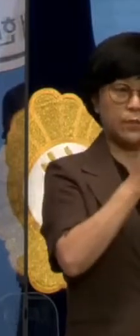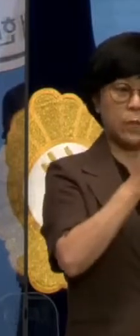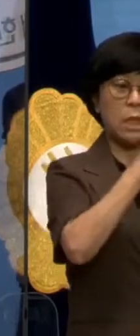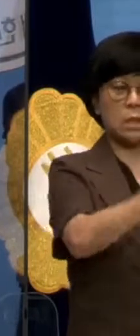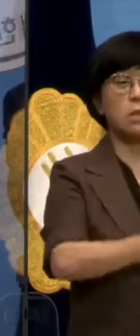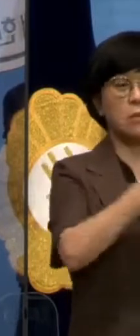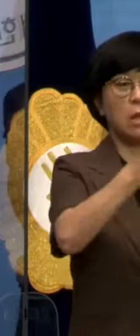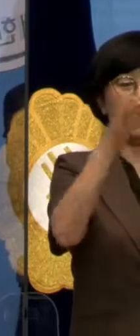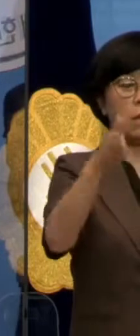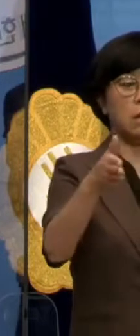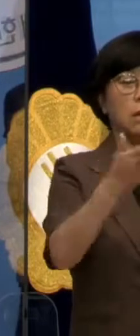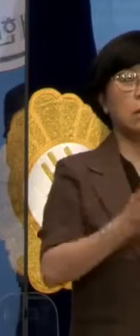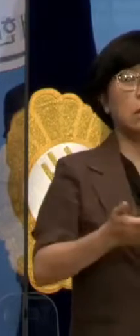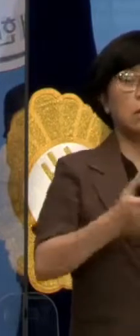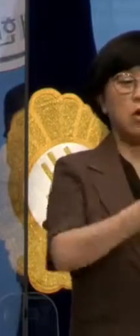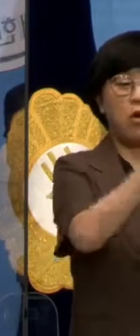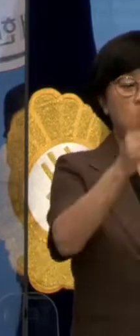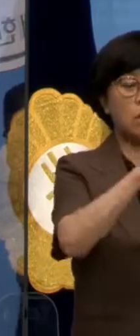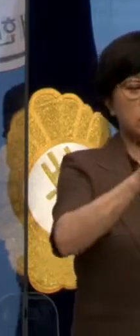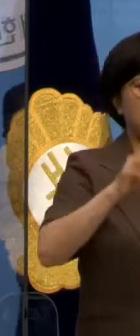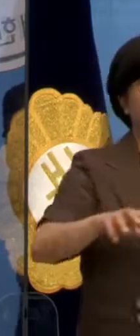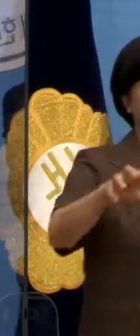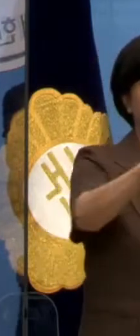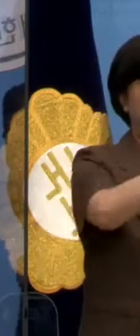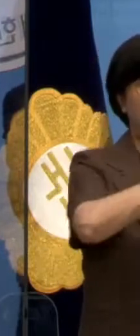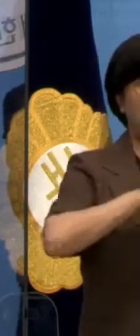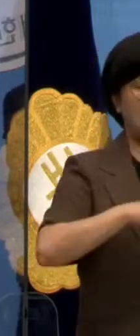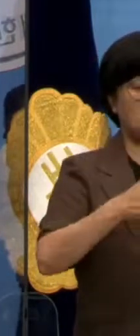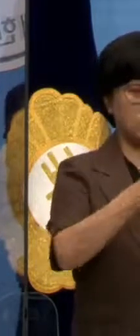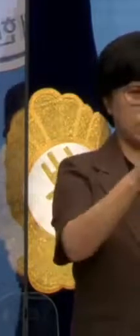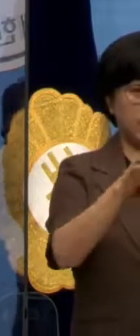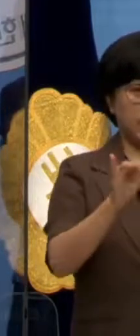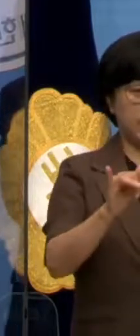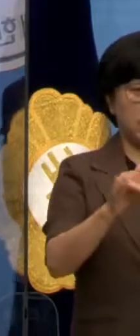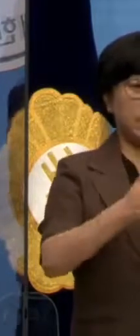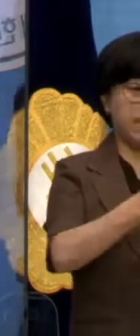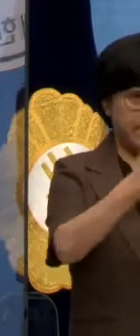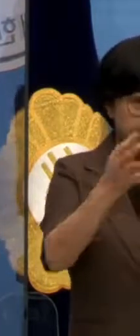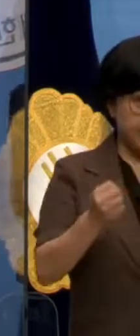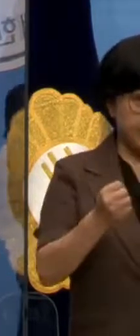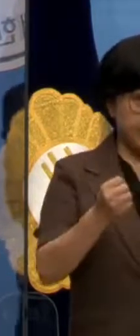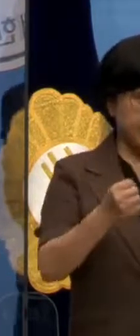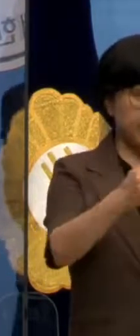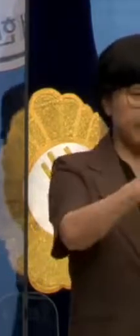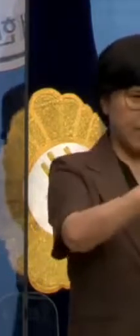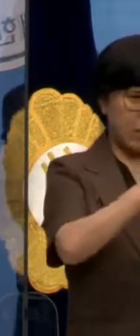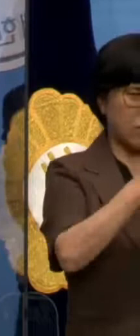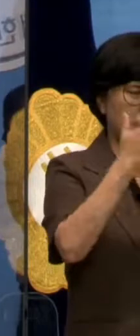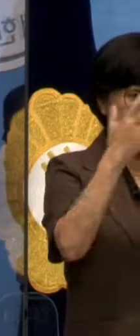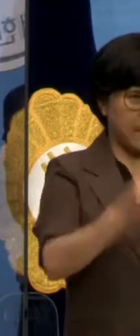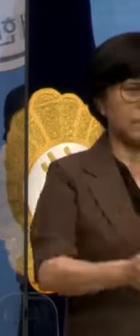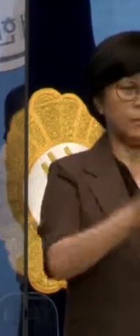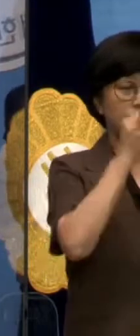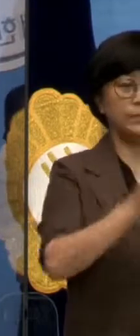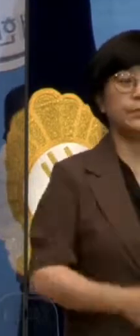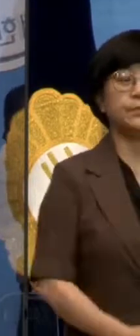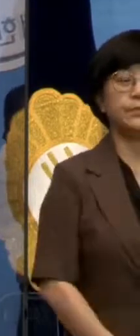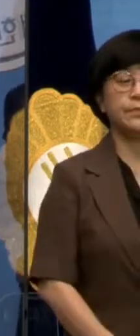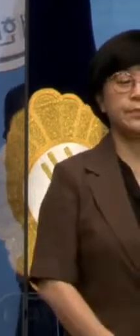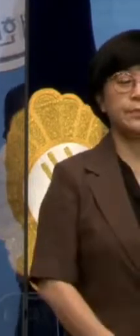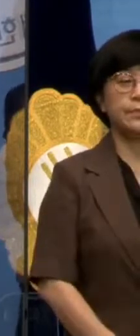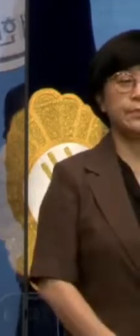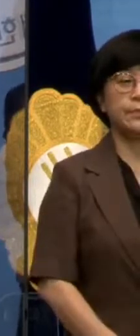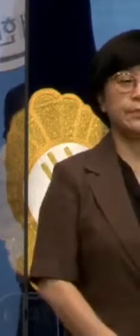20년 동안 여러 지방자치단체와 주민들이 수없이 많은 탄원도 제기하였습니다.